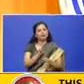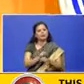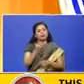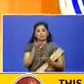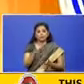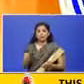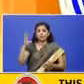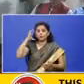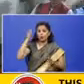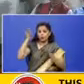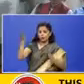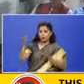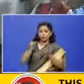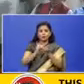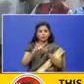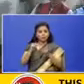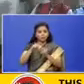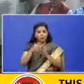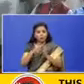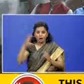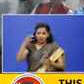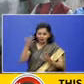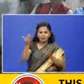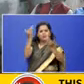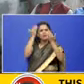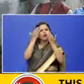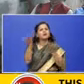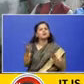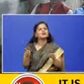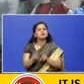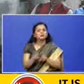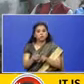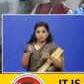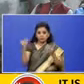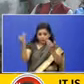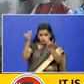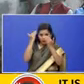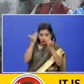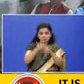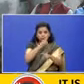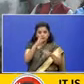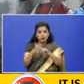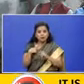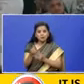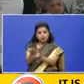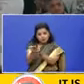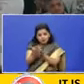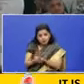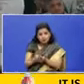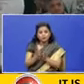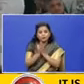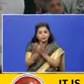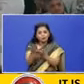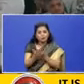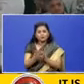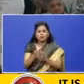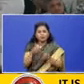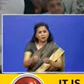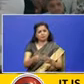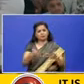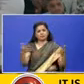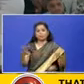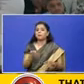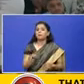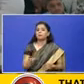की सौर ऊर्जा का वरदान ही तो है। वरदान और प्रसाद तो जितना विस्तार हो उतना ही अच्छा होता